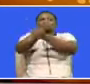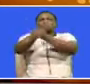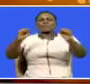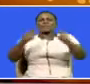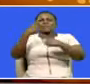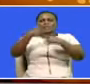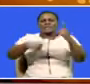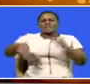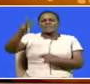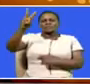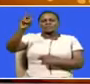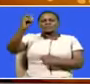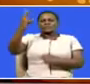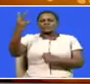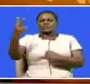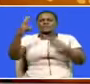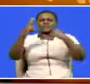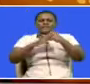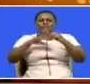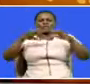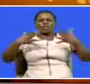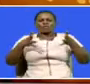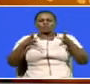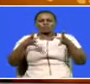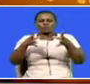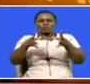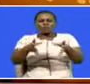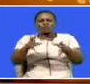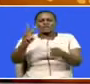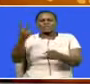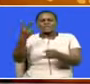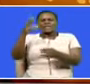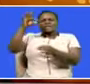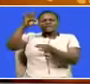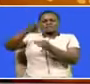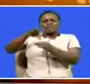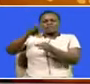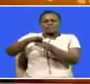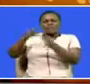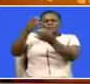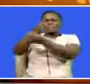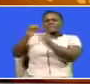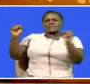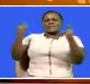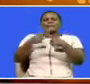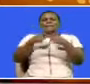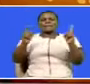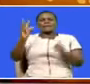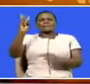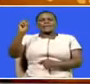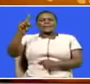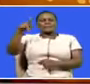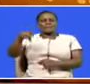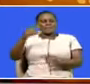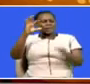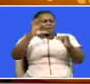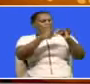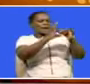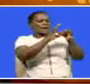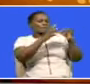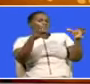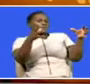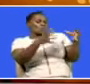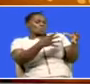mwaka 2022 au kushinikiza awamu ya pili ya kura ya urais. Hata hivyo, wabunge wa mrengo wa Azimio